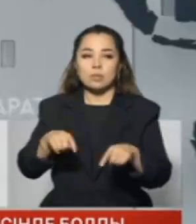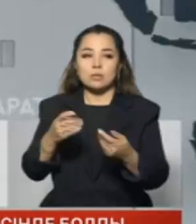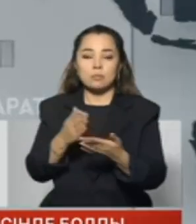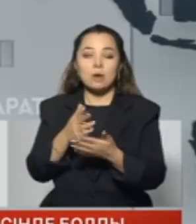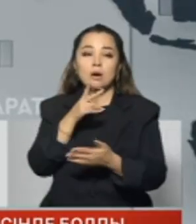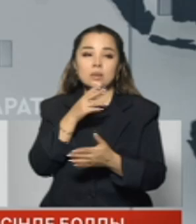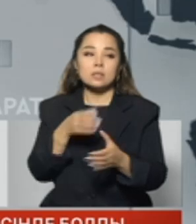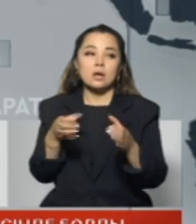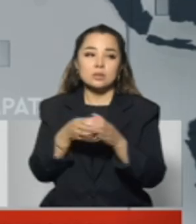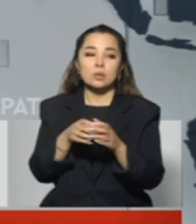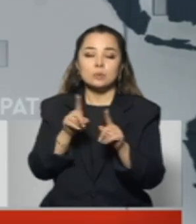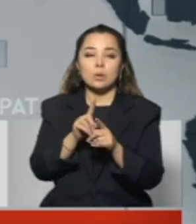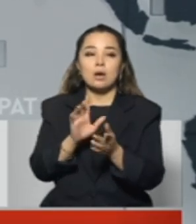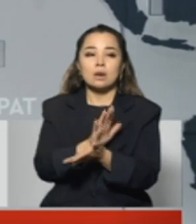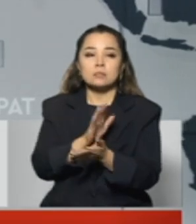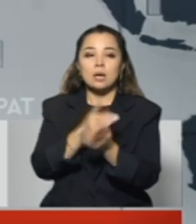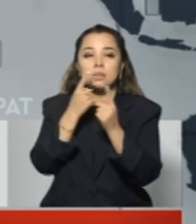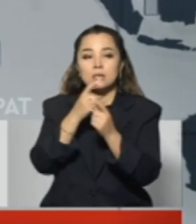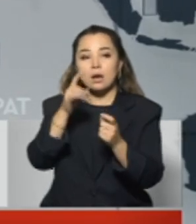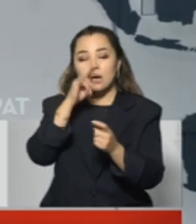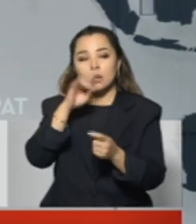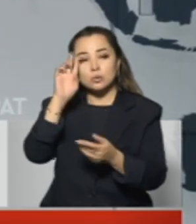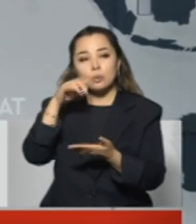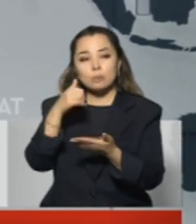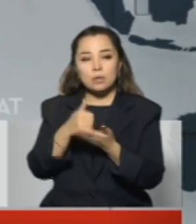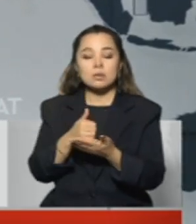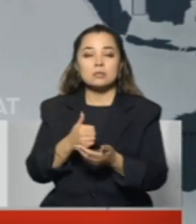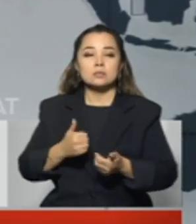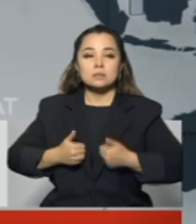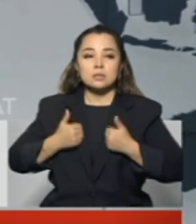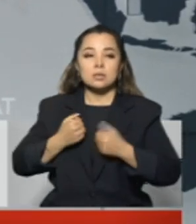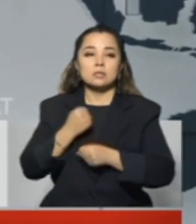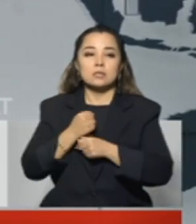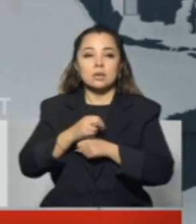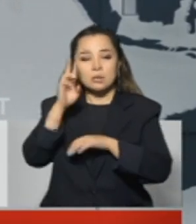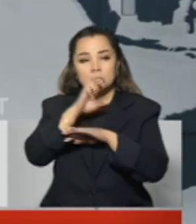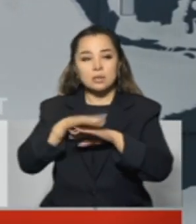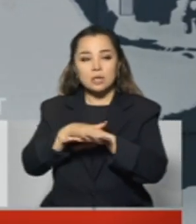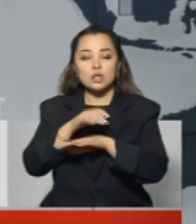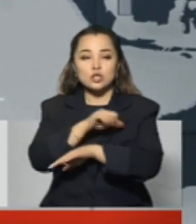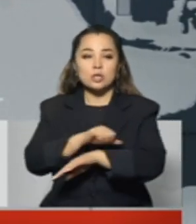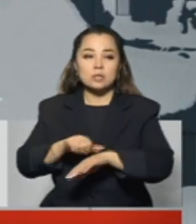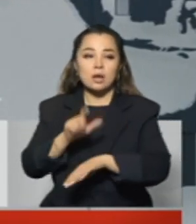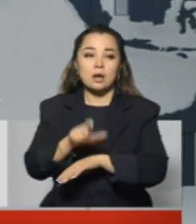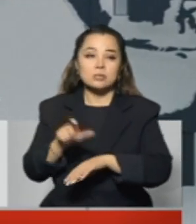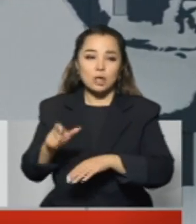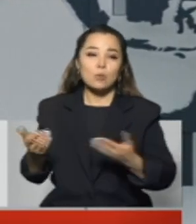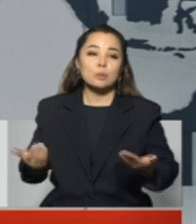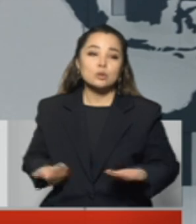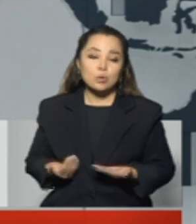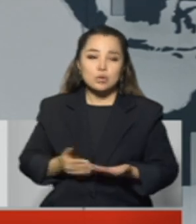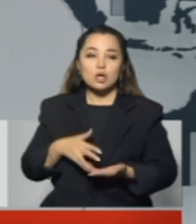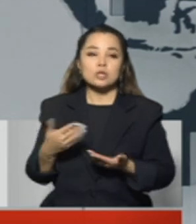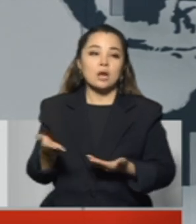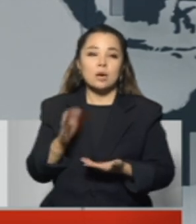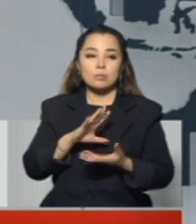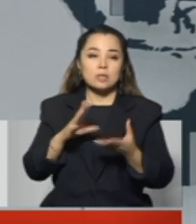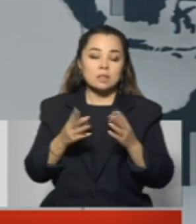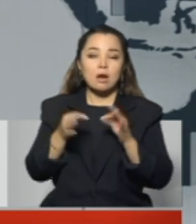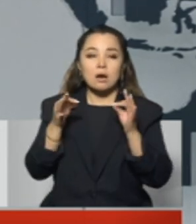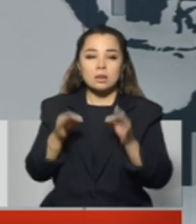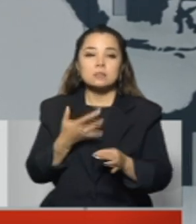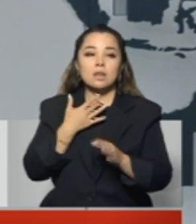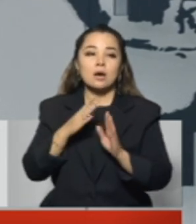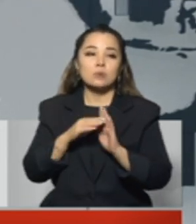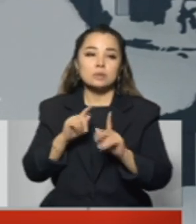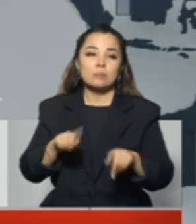Кореяның Корея Чунган газетінің мәліметінше, қазақ үкіметі бар күшін бүкіл елде және шетелде тұратын азаматтар үшін жан-жақты әрі әділ дауыс